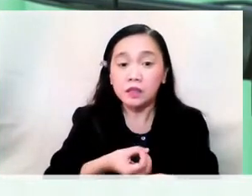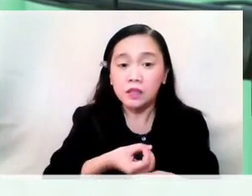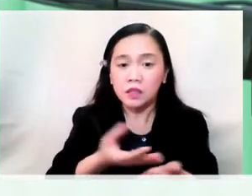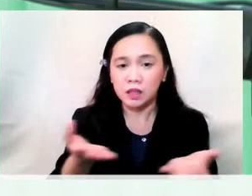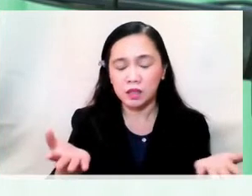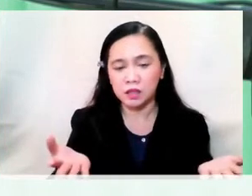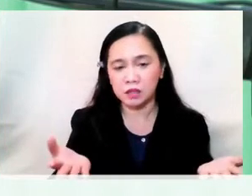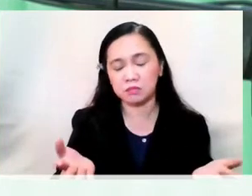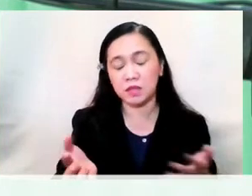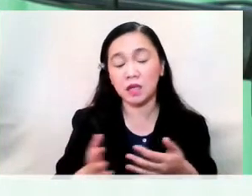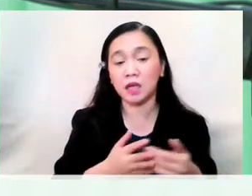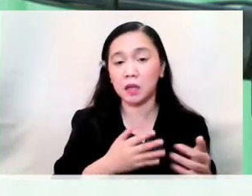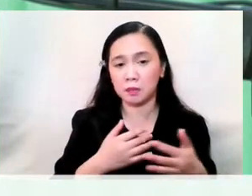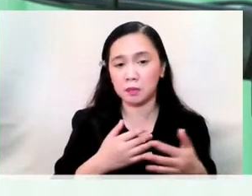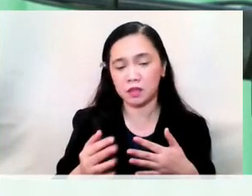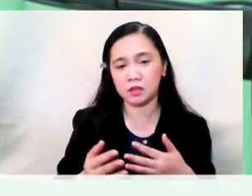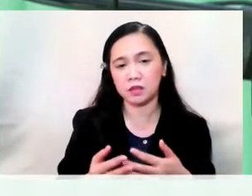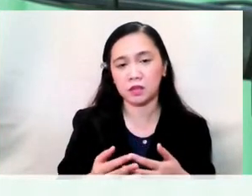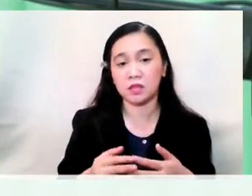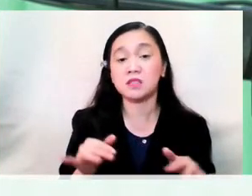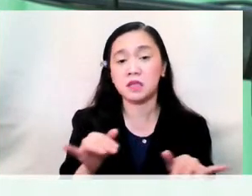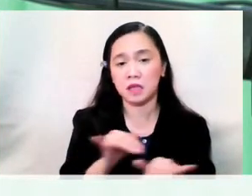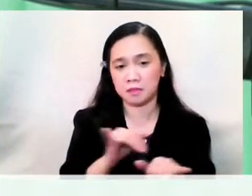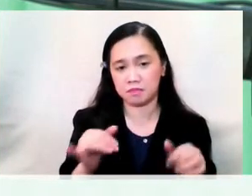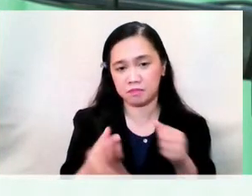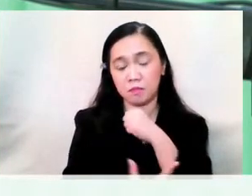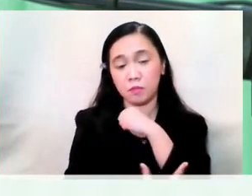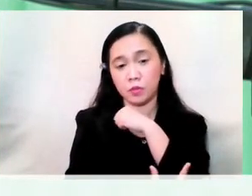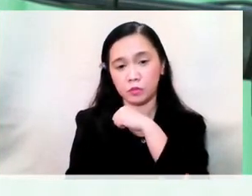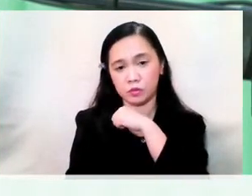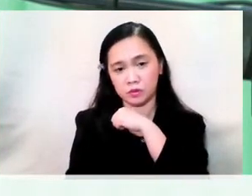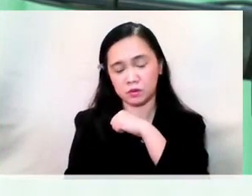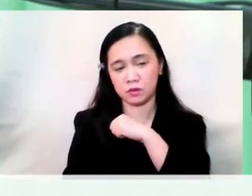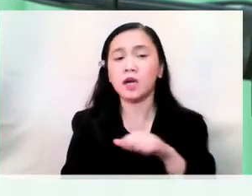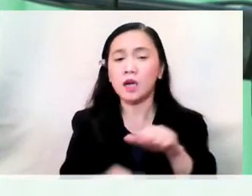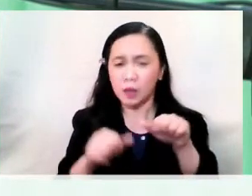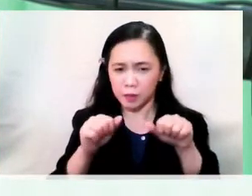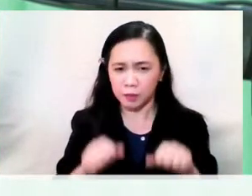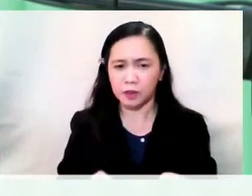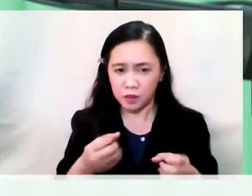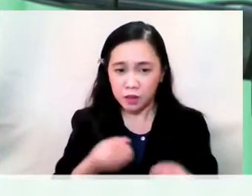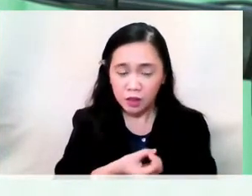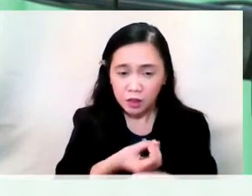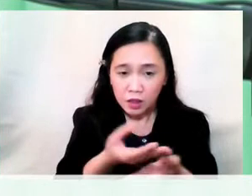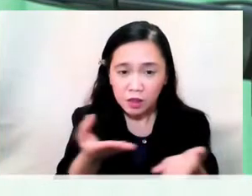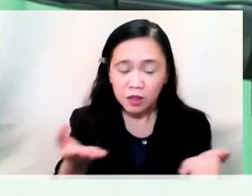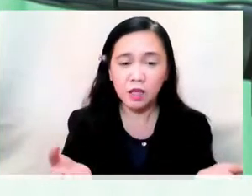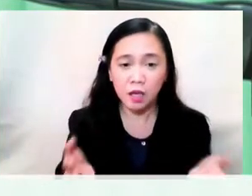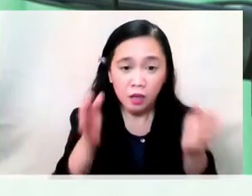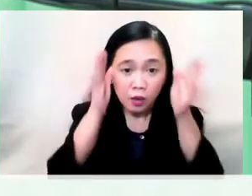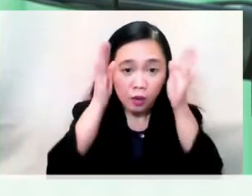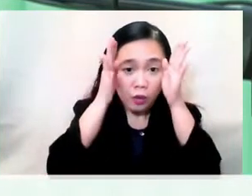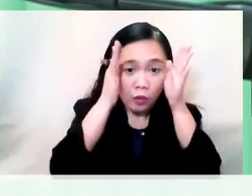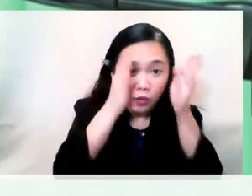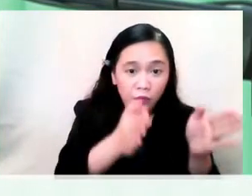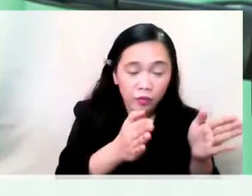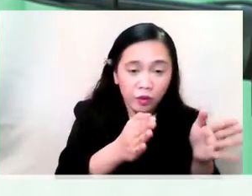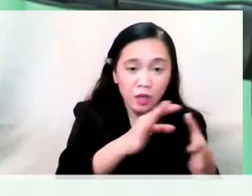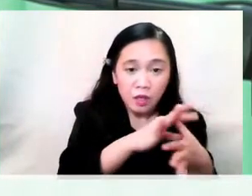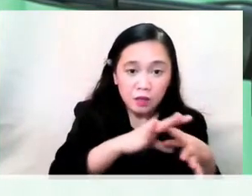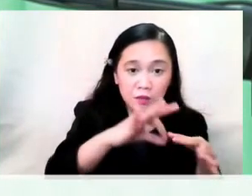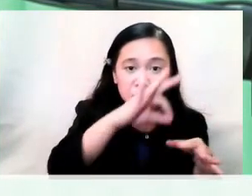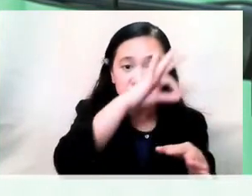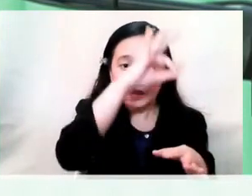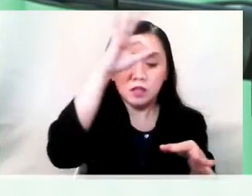tayo. And maari naman palang to give more importance to spirituality and to